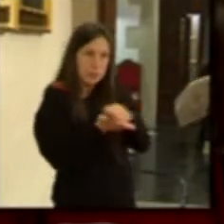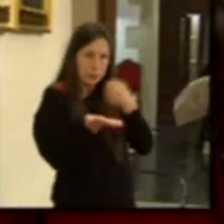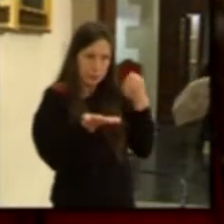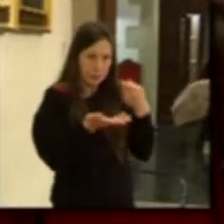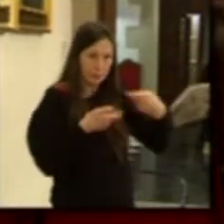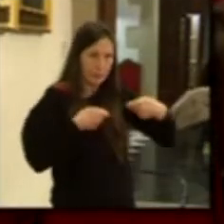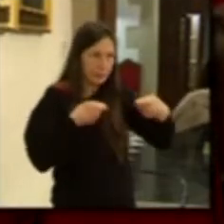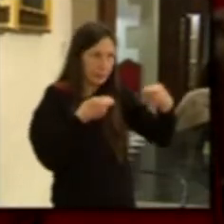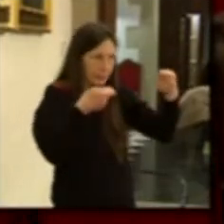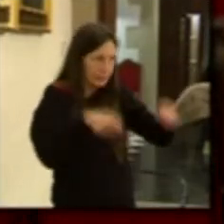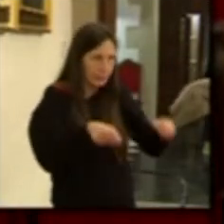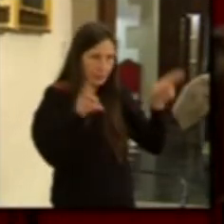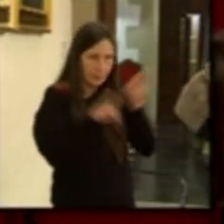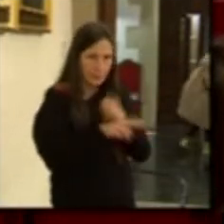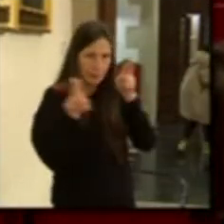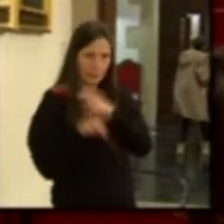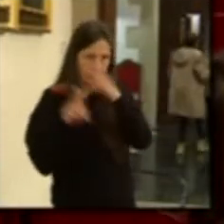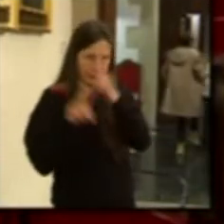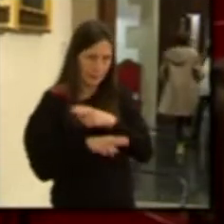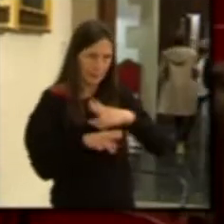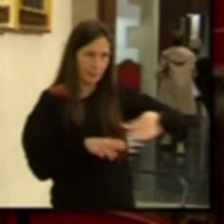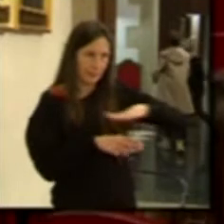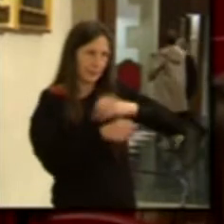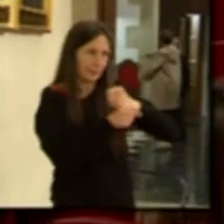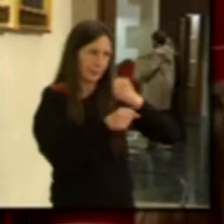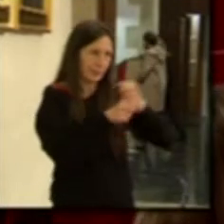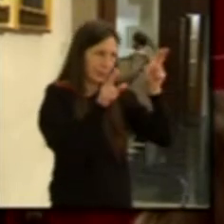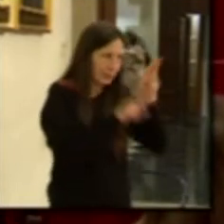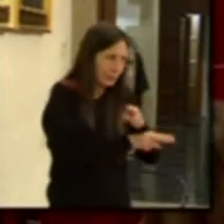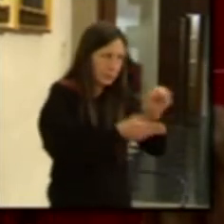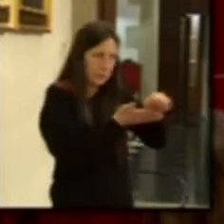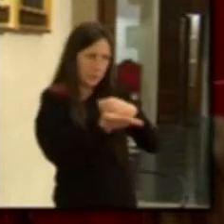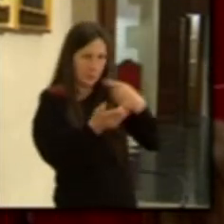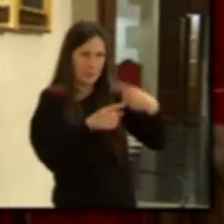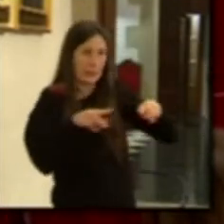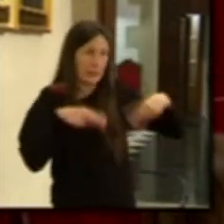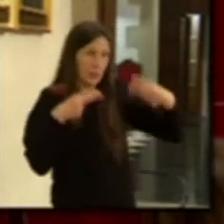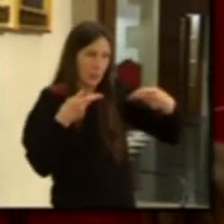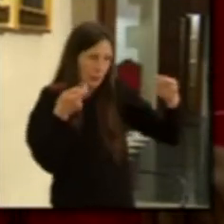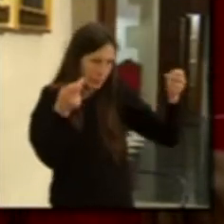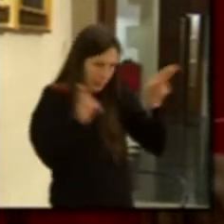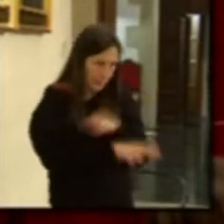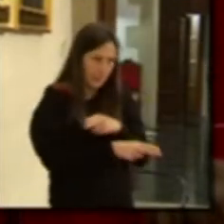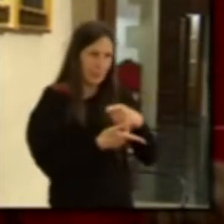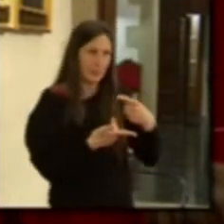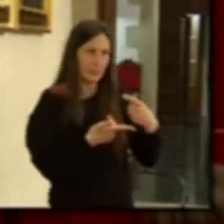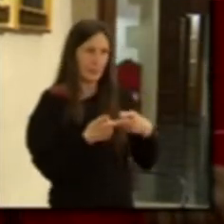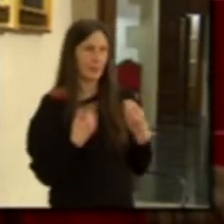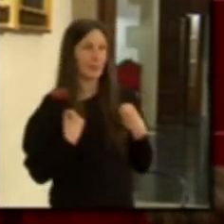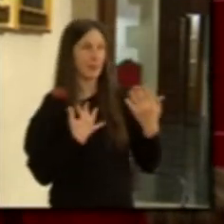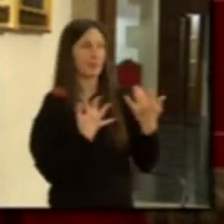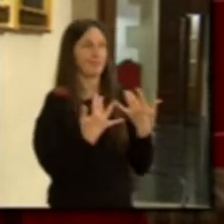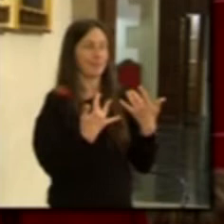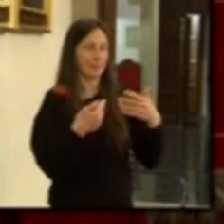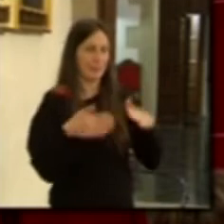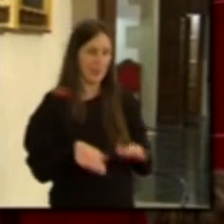se'n ressent, els espais de treball se'n ressenten, les oficines estan buides, els restaurants estan a mig gas, perquè és on hi havia l'activitat. I